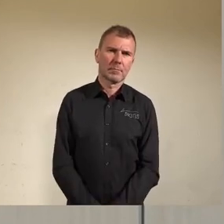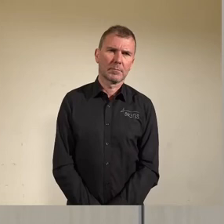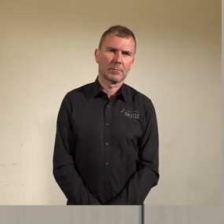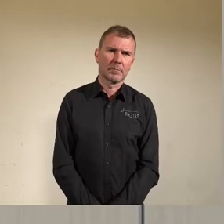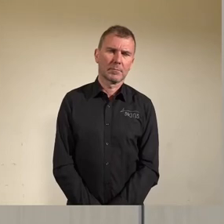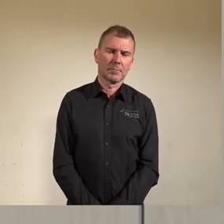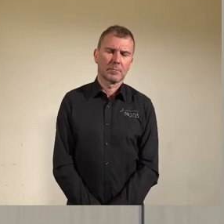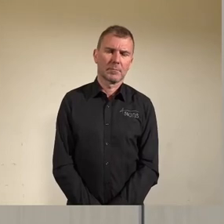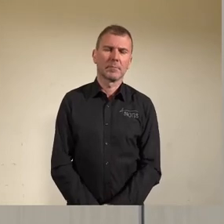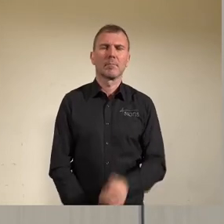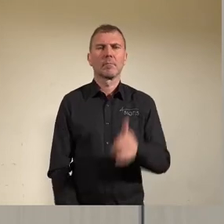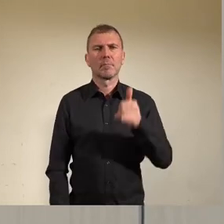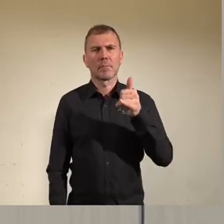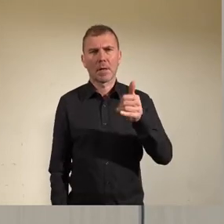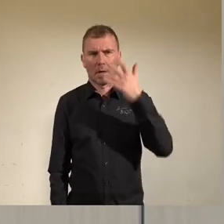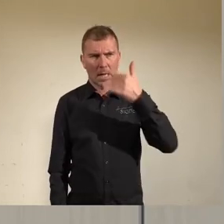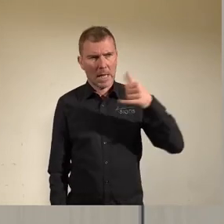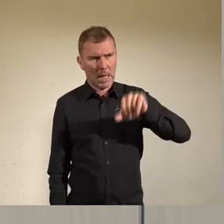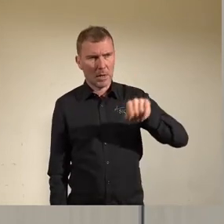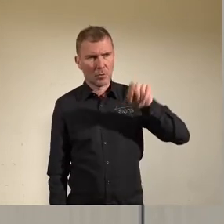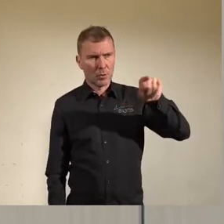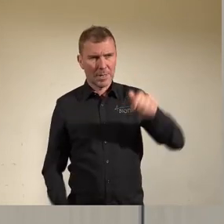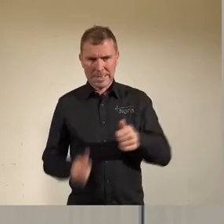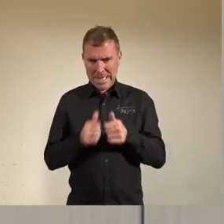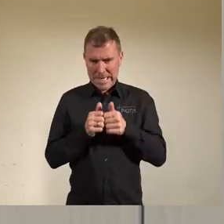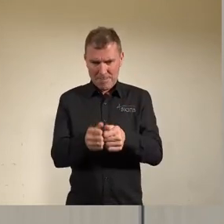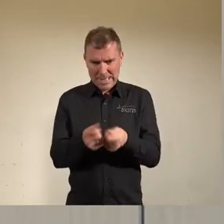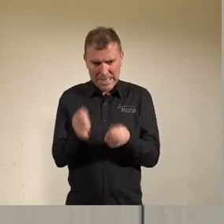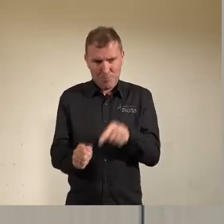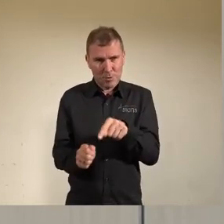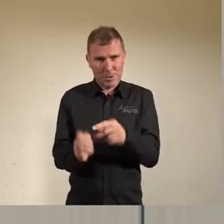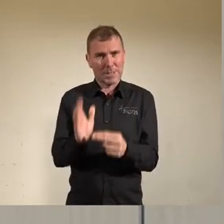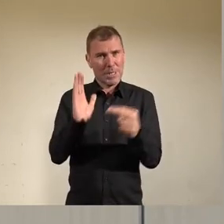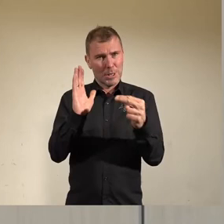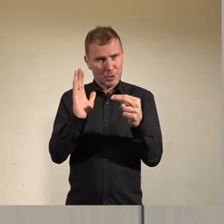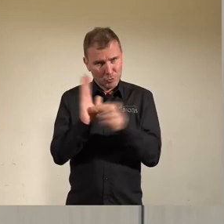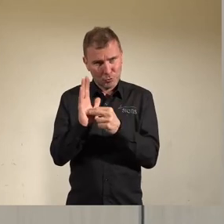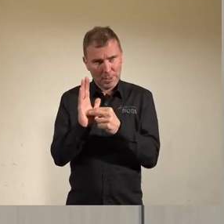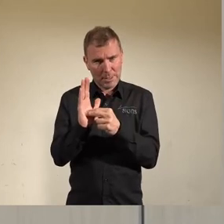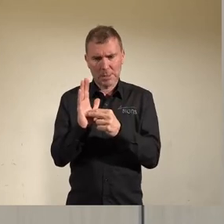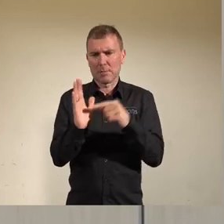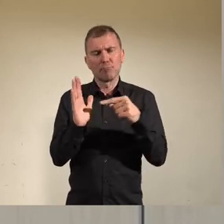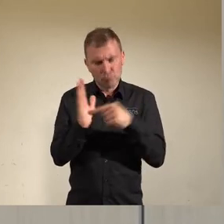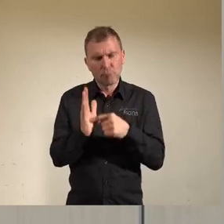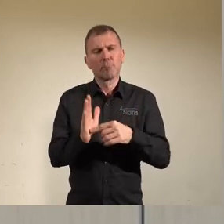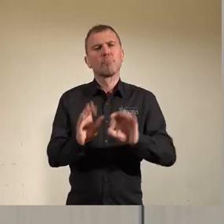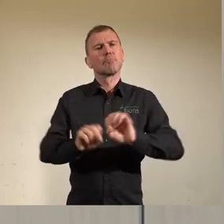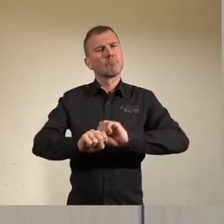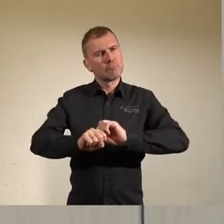Ja, Herr Krüger, es ist so, was jetzt im Begleitbeschluss steht, ist absolut eine taugliche